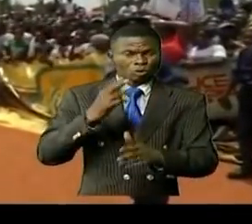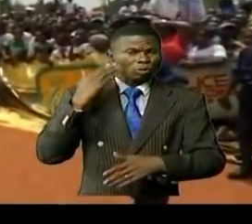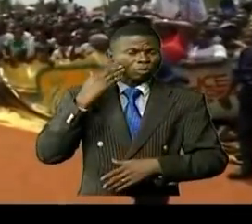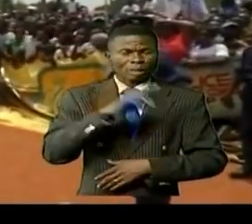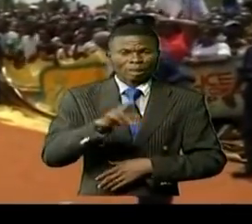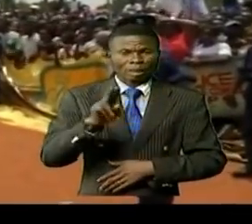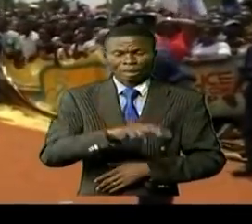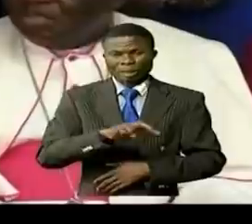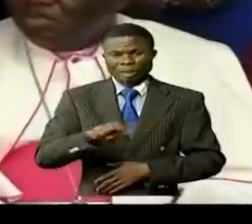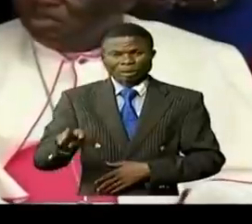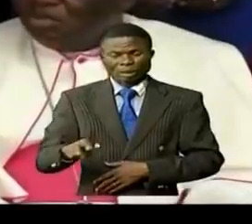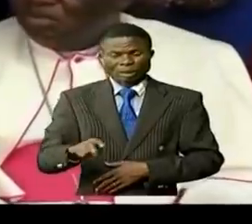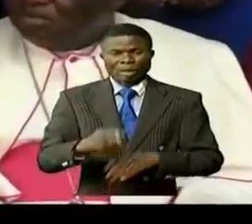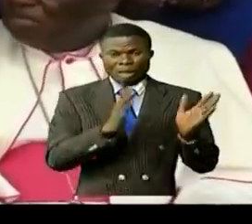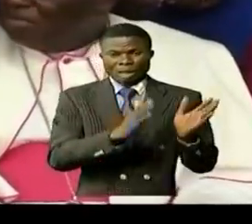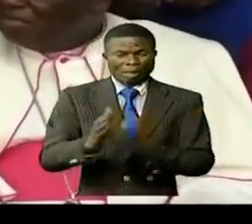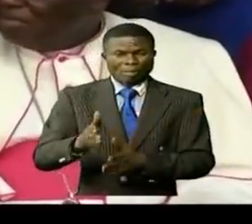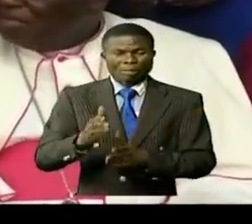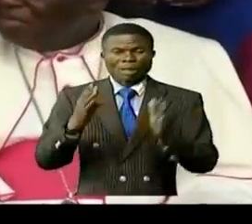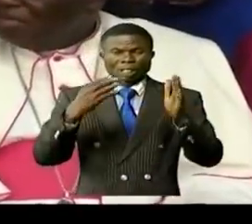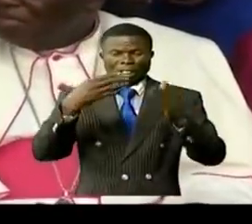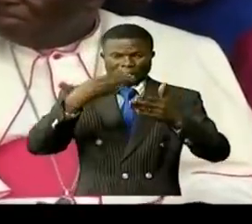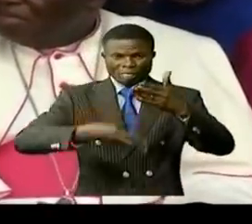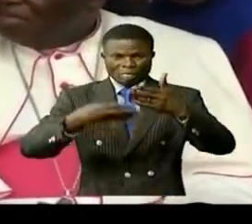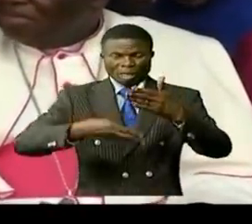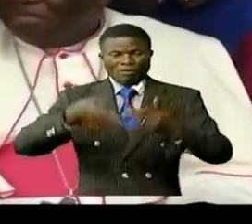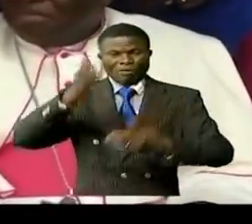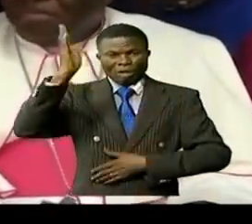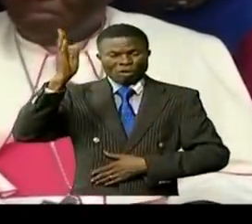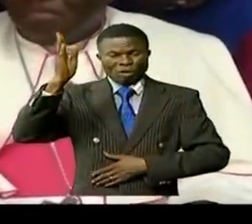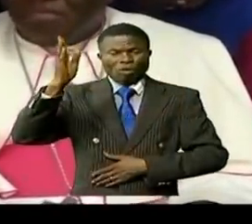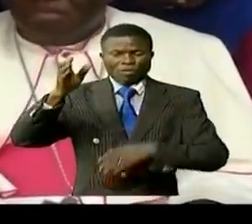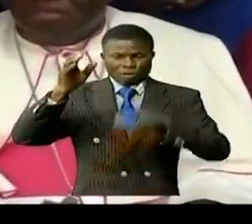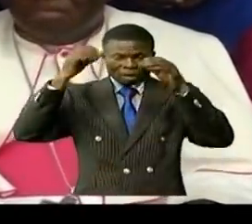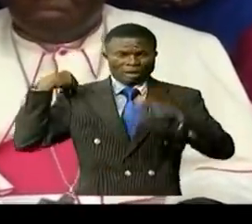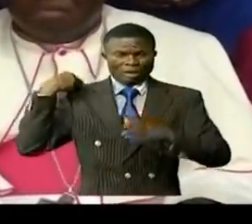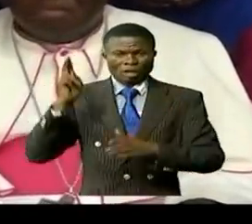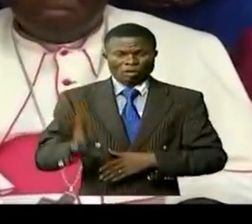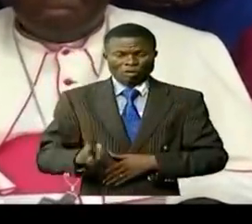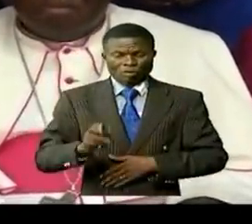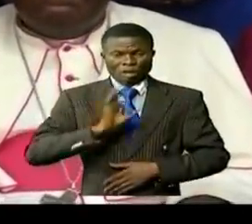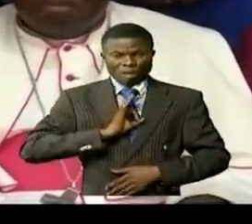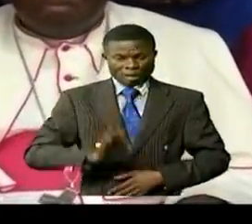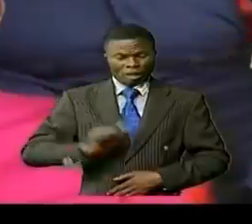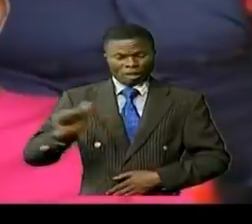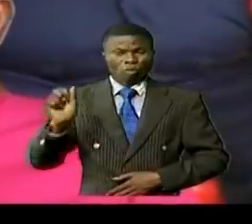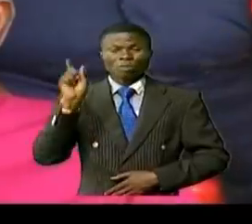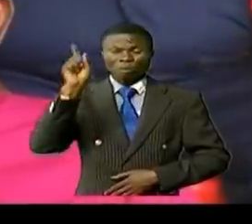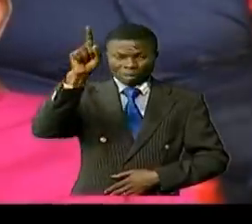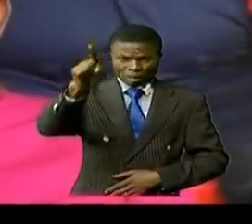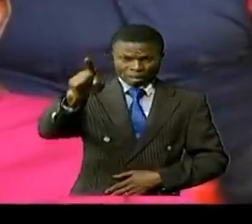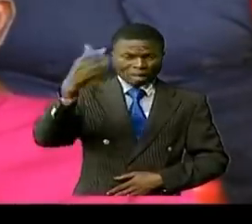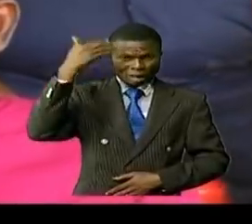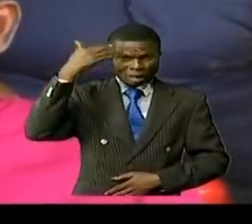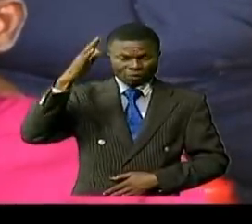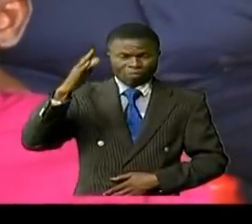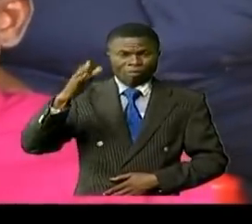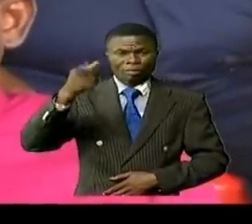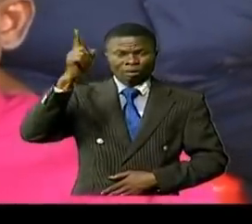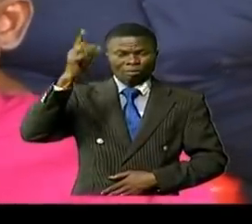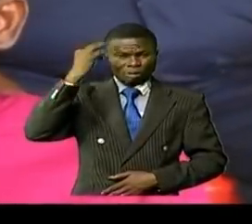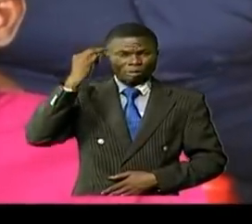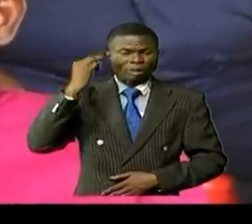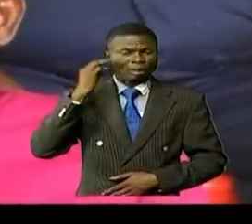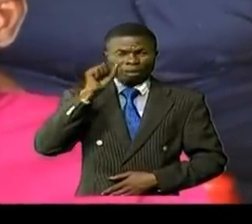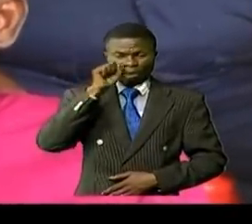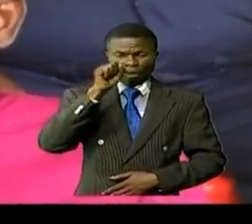les préparatifs de la 9e conférence des gouverneurs qui va présider les chefs de l'État, Félix-Antoine Tshisekedi Tshilombo, les chefs de l'exécutif